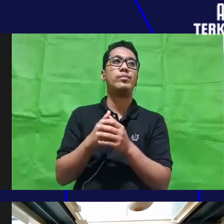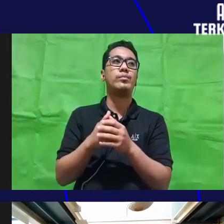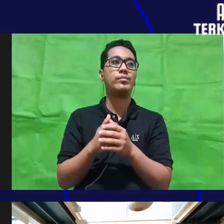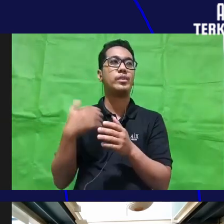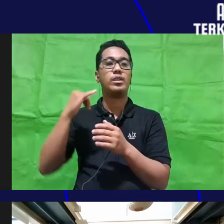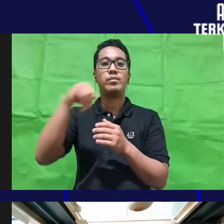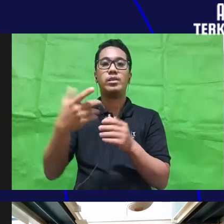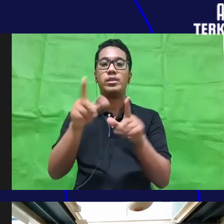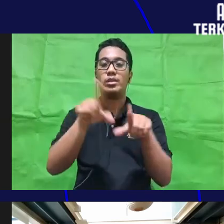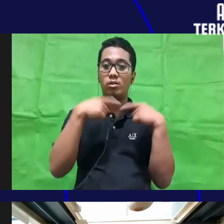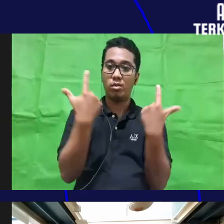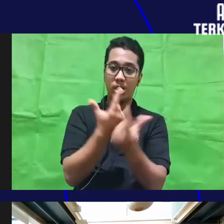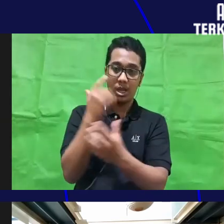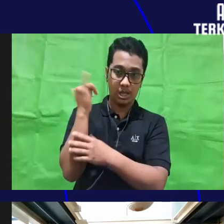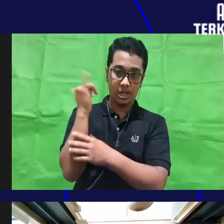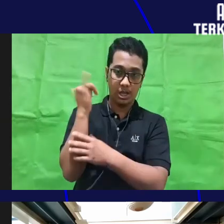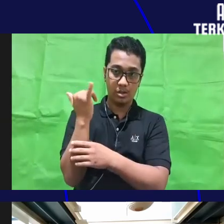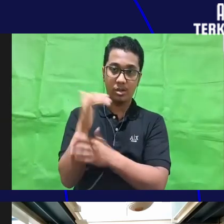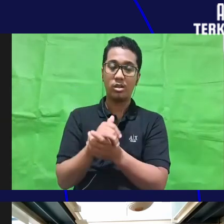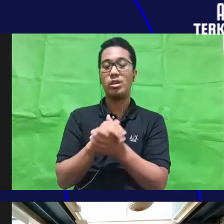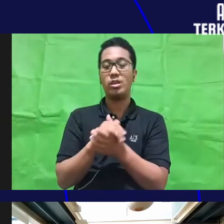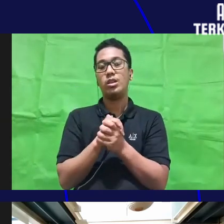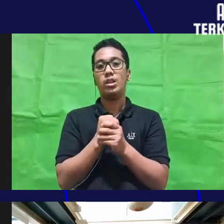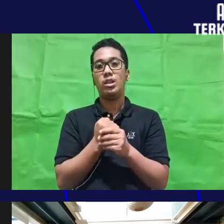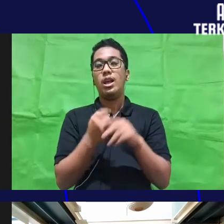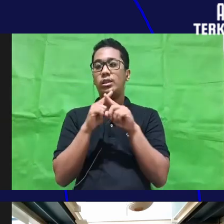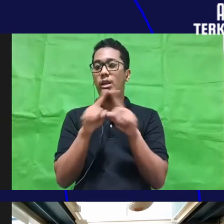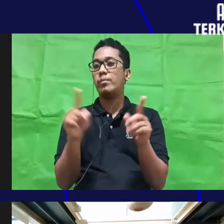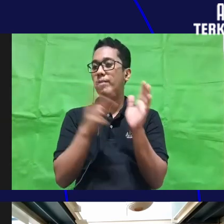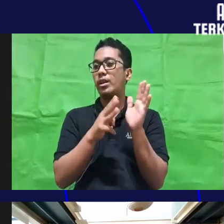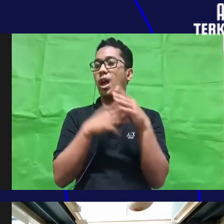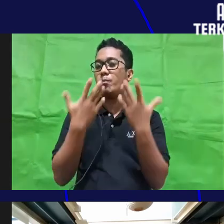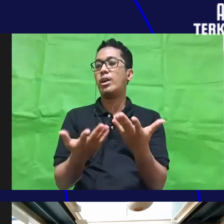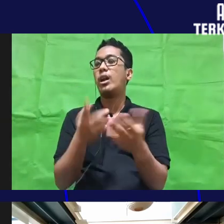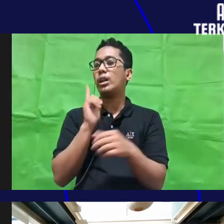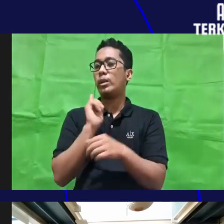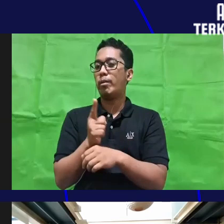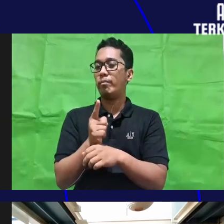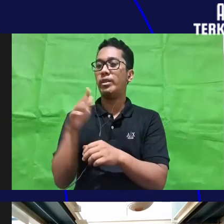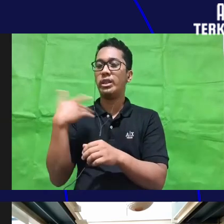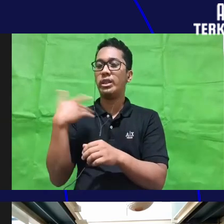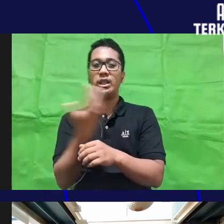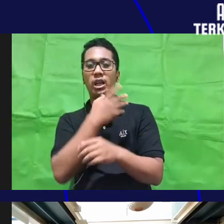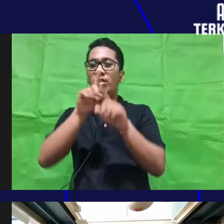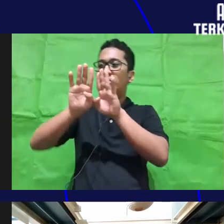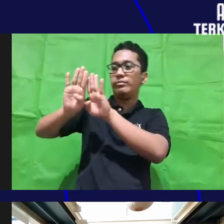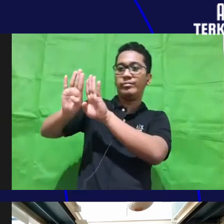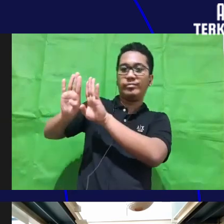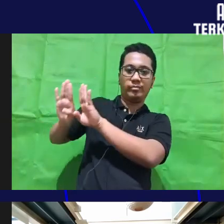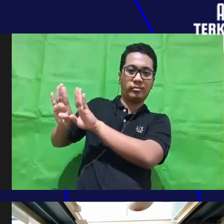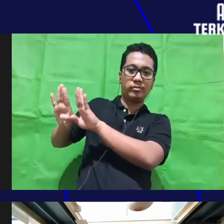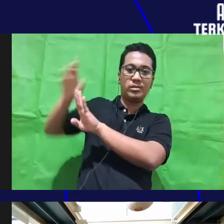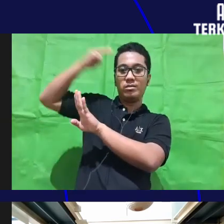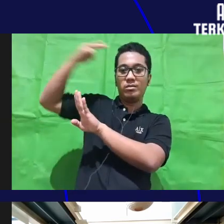misalnya. Nah, tapi persoalannya apakah gara-gara itu kemudian kita menghindari tindakan untuk berkolaborasi atau bekerja dengan kawan-kawan di